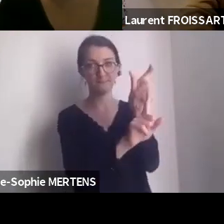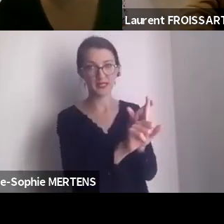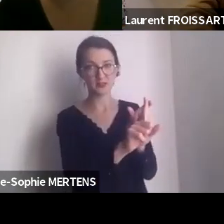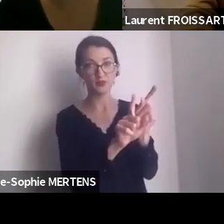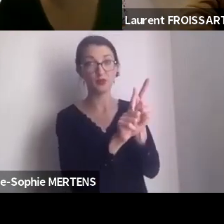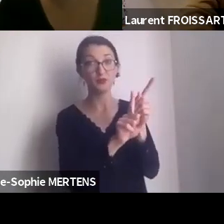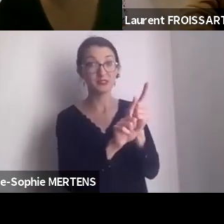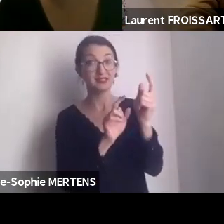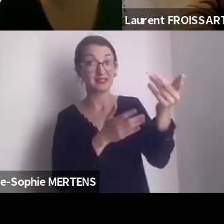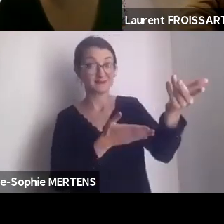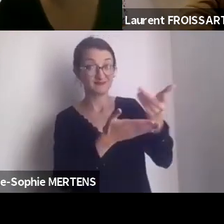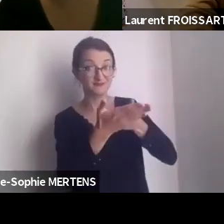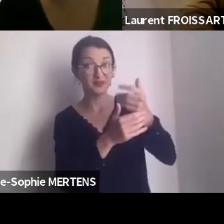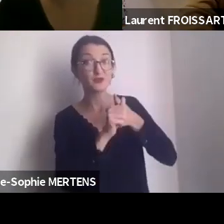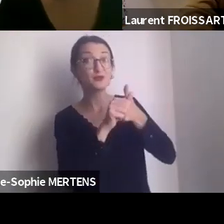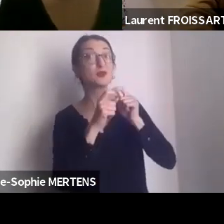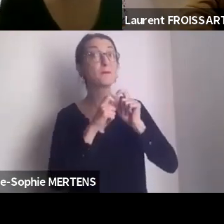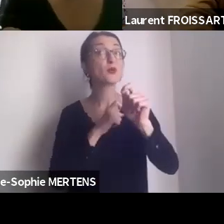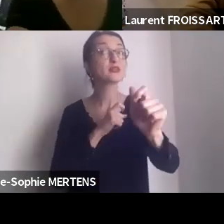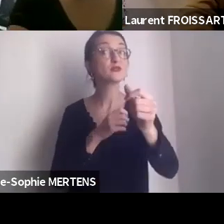outils. C'est-à-dire que